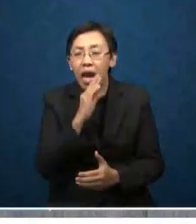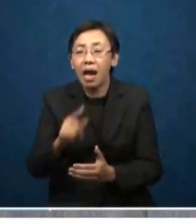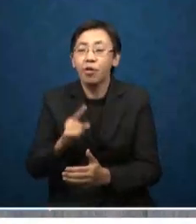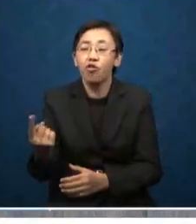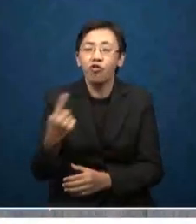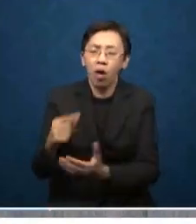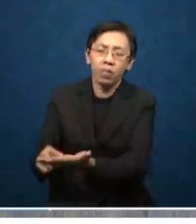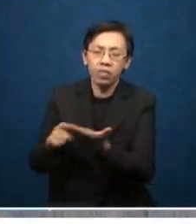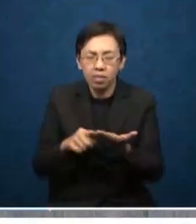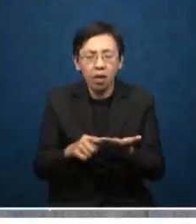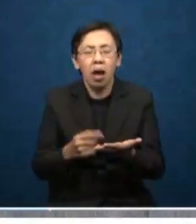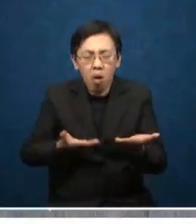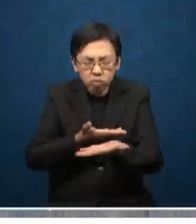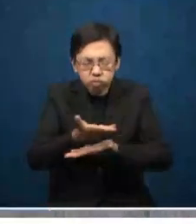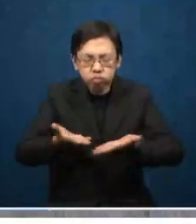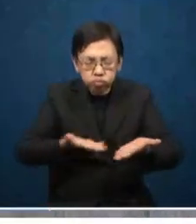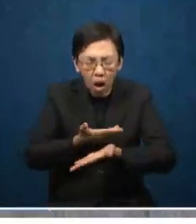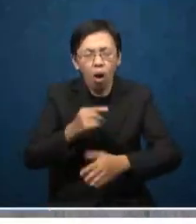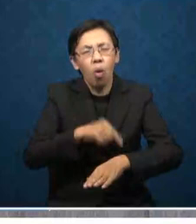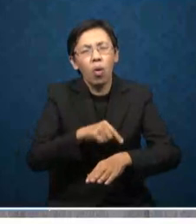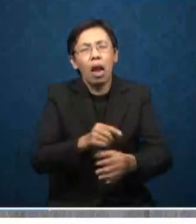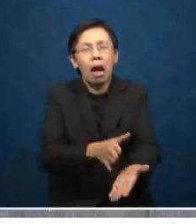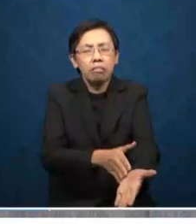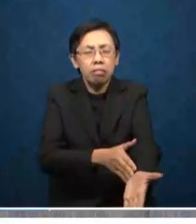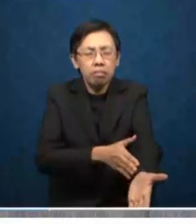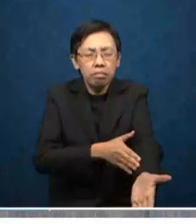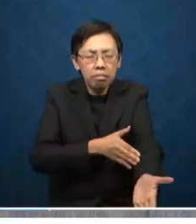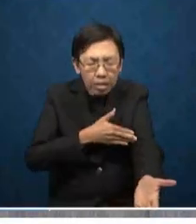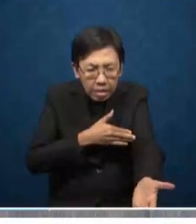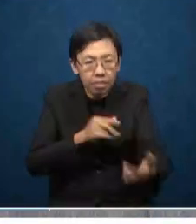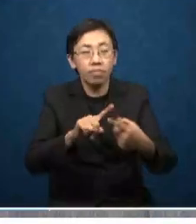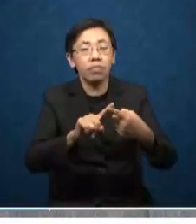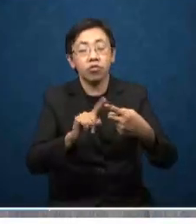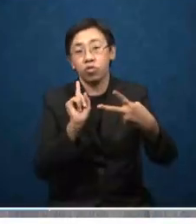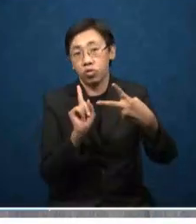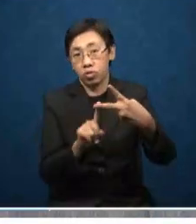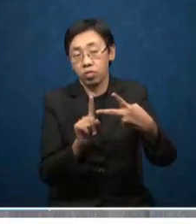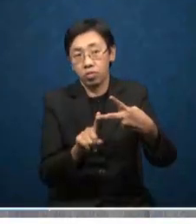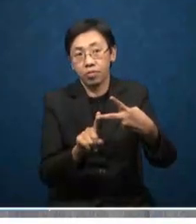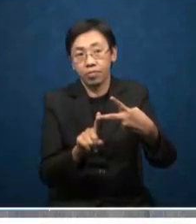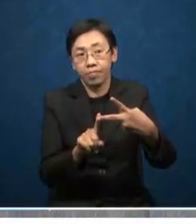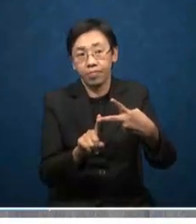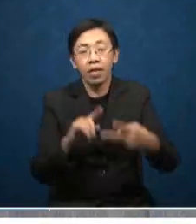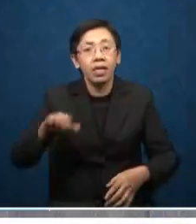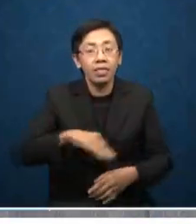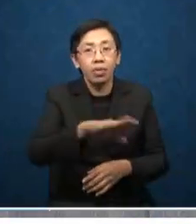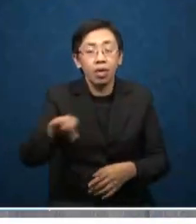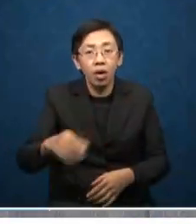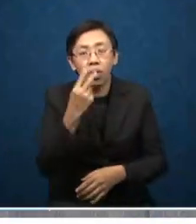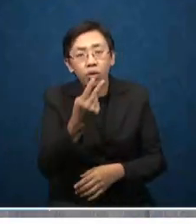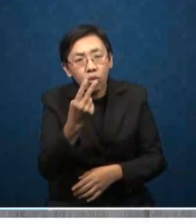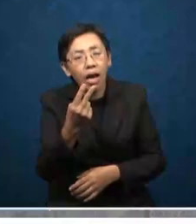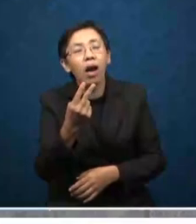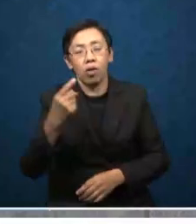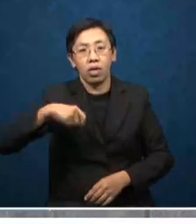ซึ่งเราก็ต้องยอมรับข้อเท็จจริงอีกประการหนึ่งด้วยว่าถ้าหากท่านทั้งหลายติดตามการทำงาน